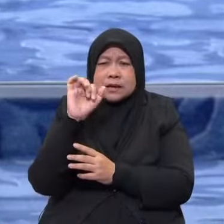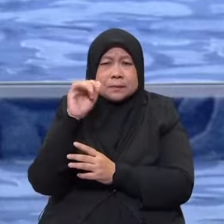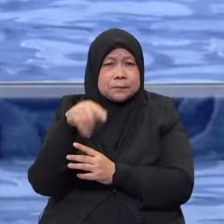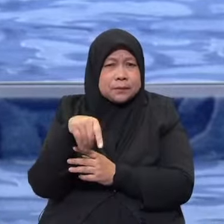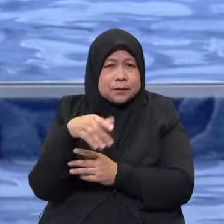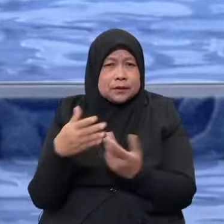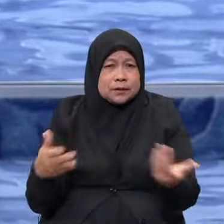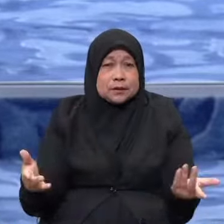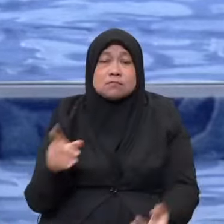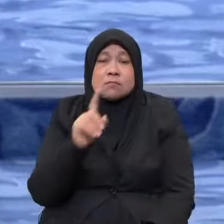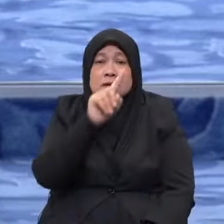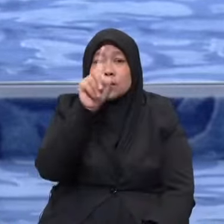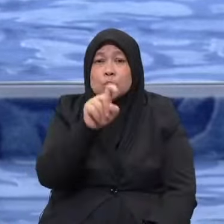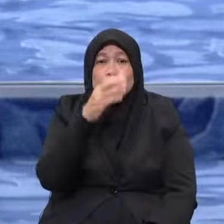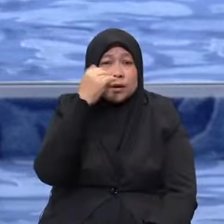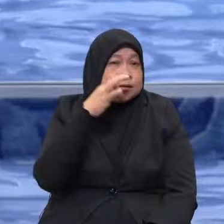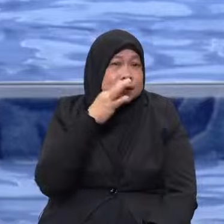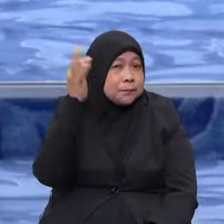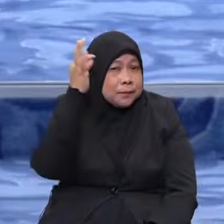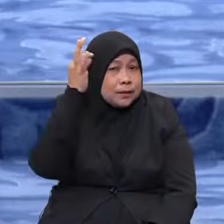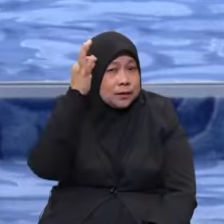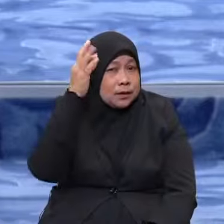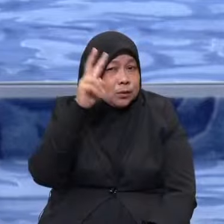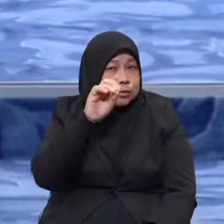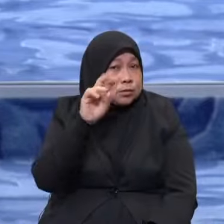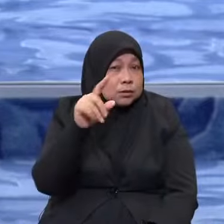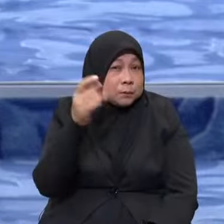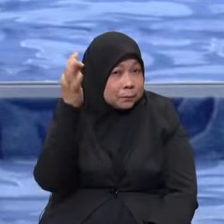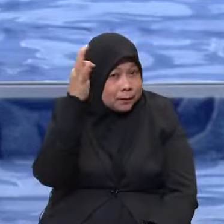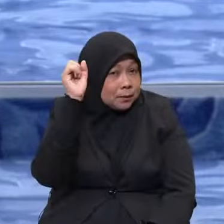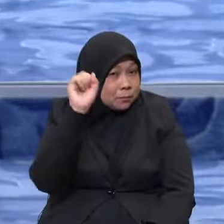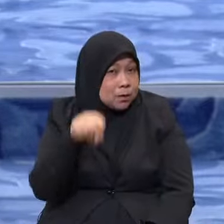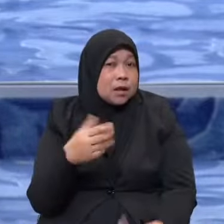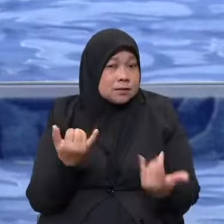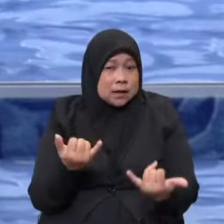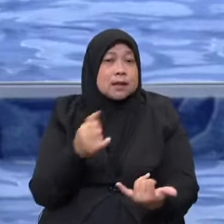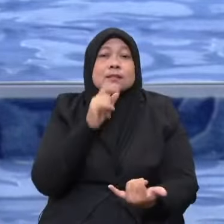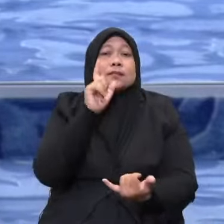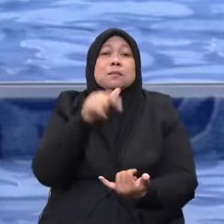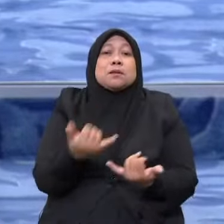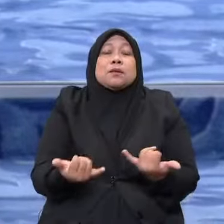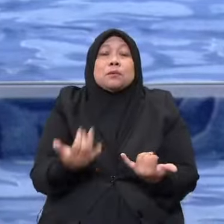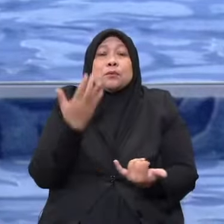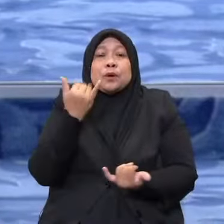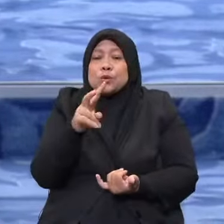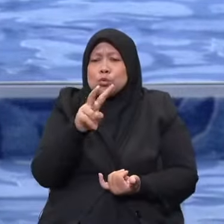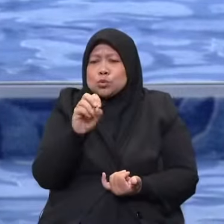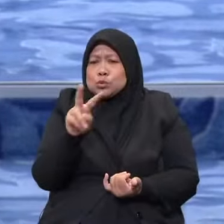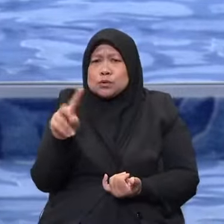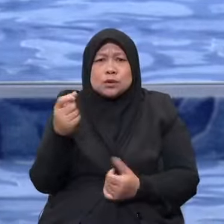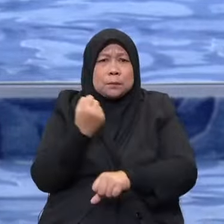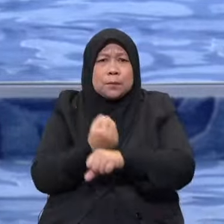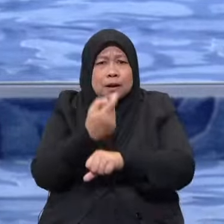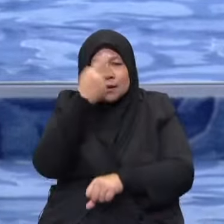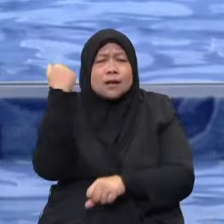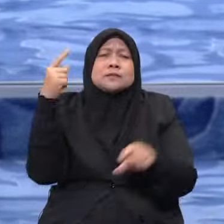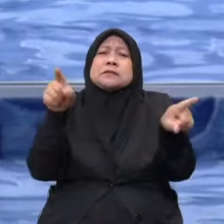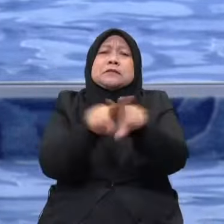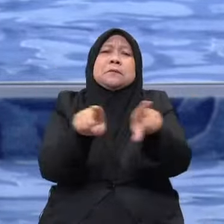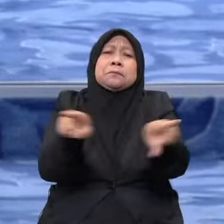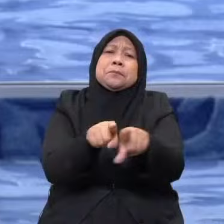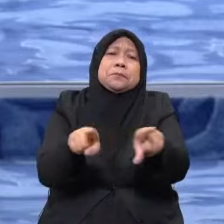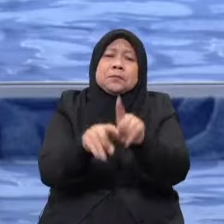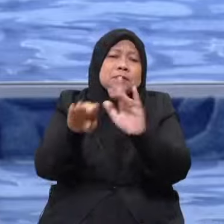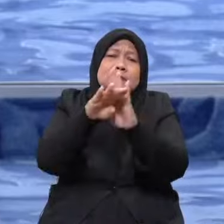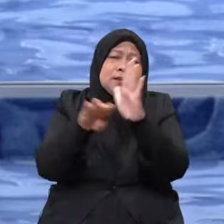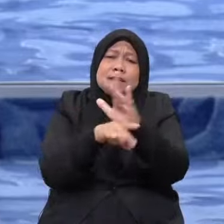BlackRock. Soalnya mengapa tak fikir tahun 21 boleh pula? Sekarang tak boleh. 21 BlackRock itu juga ada agenda